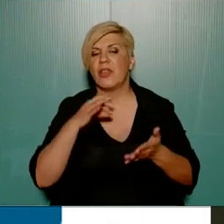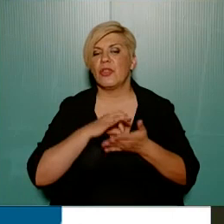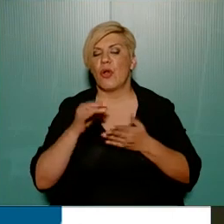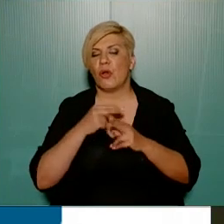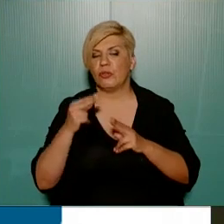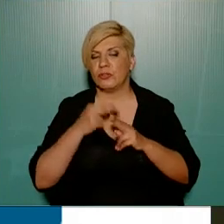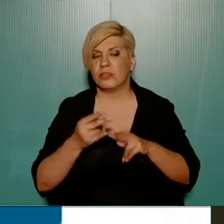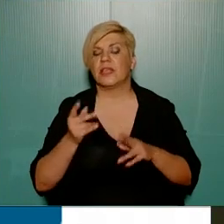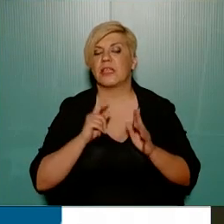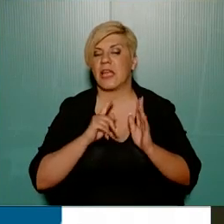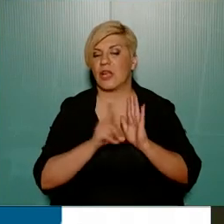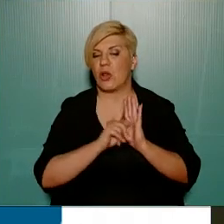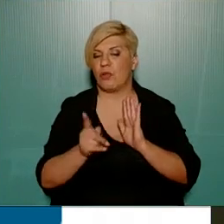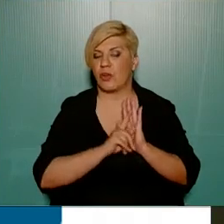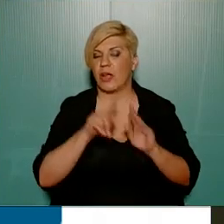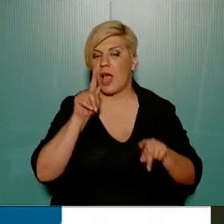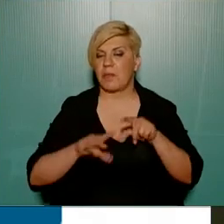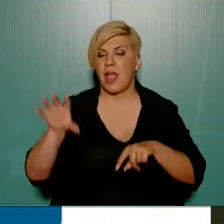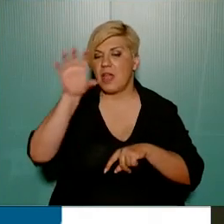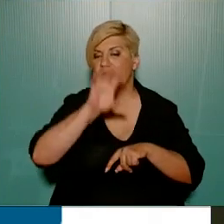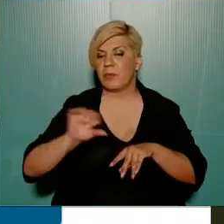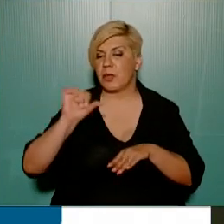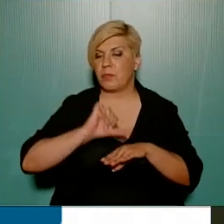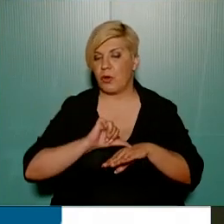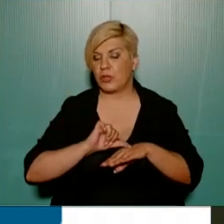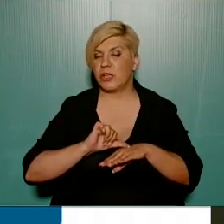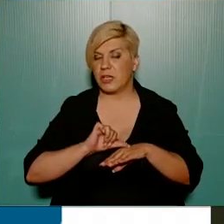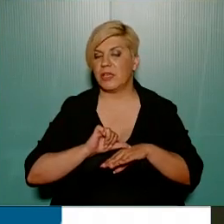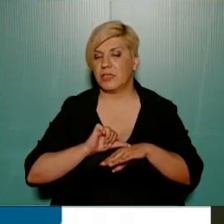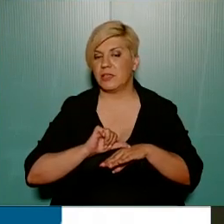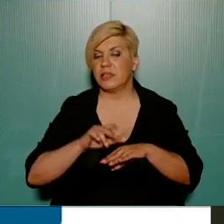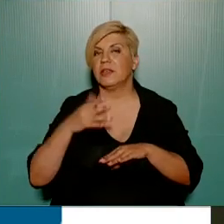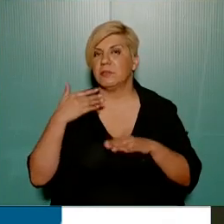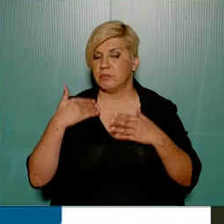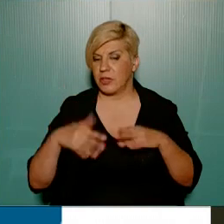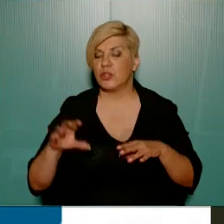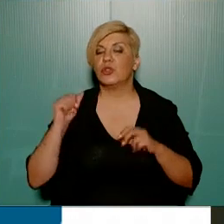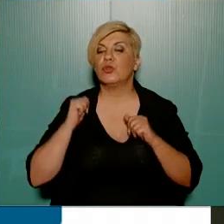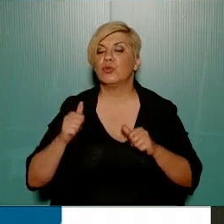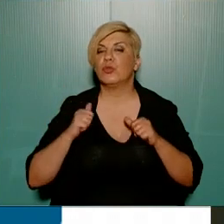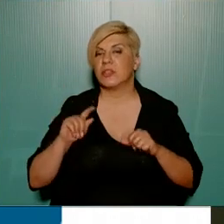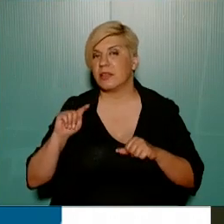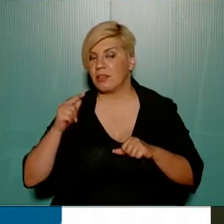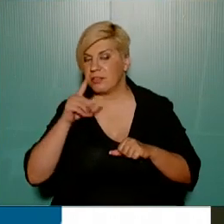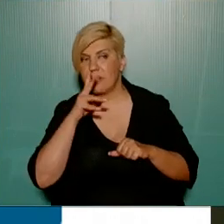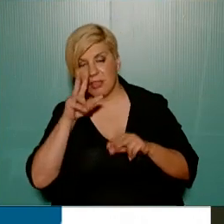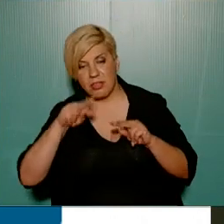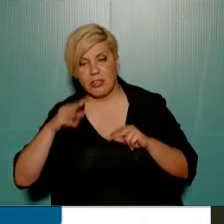αποκατάσταση και κυκλοφορία σε κάποια ευρωπαϊκή πόλη οχήματος, το οποίο γίνεται και τουριστική ατραξιόν